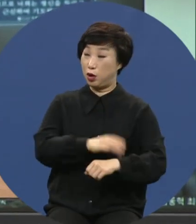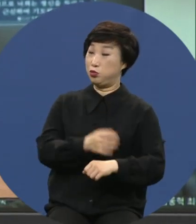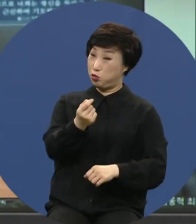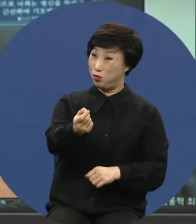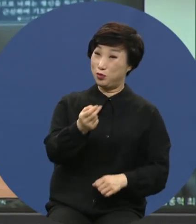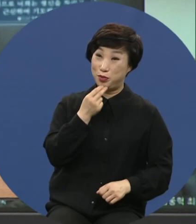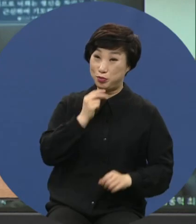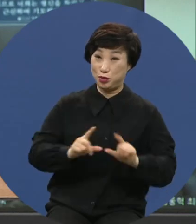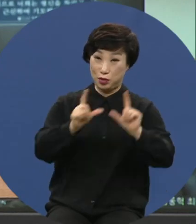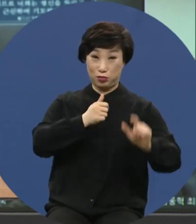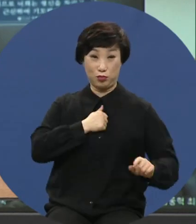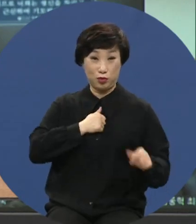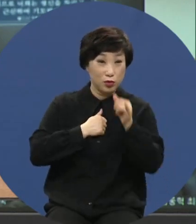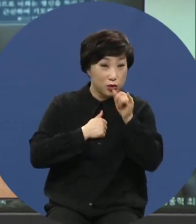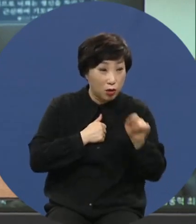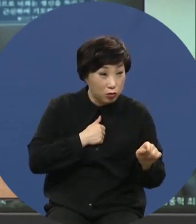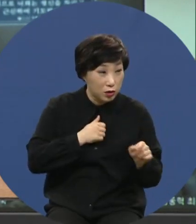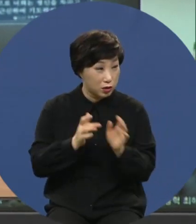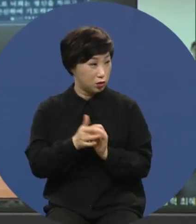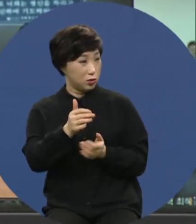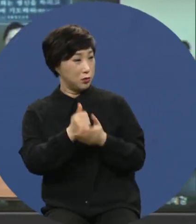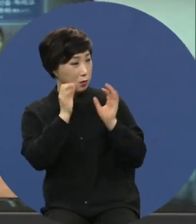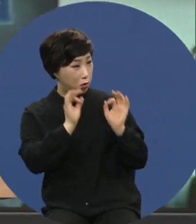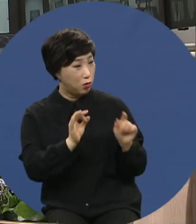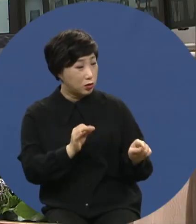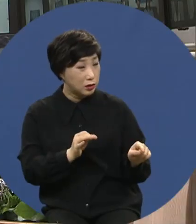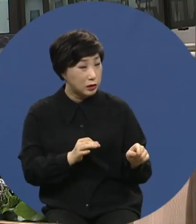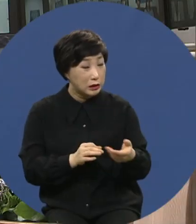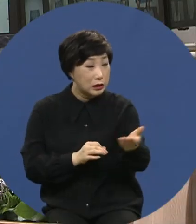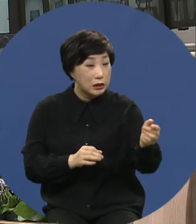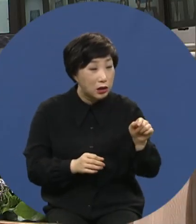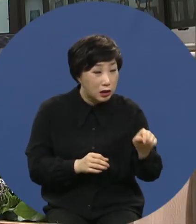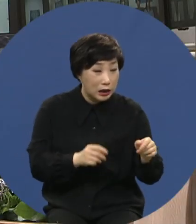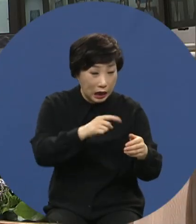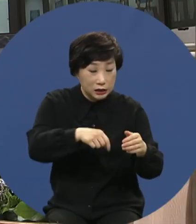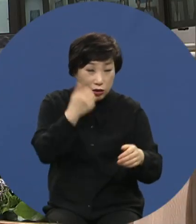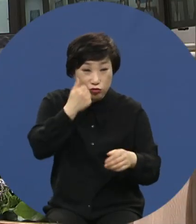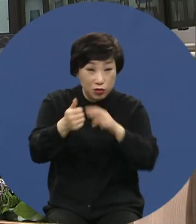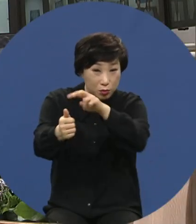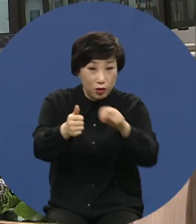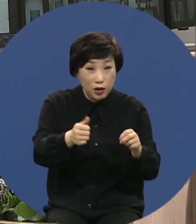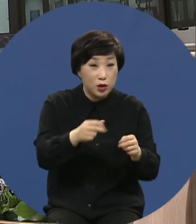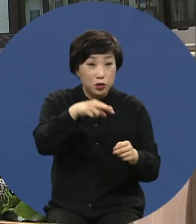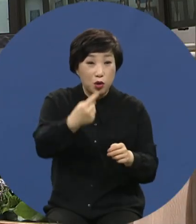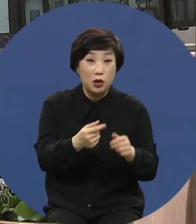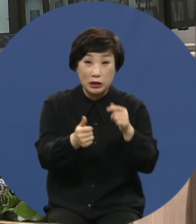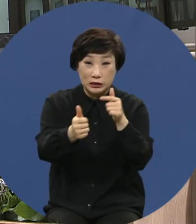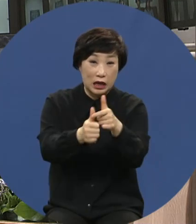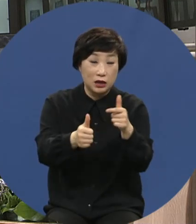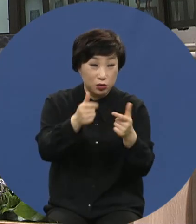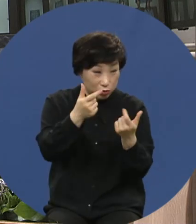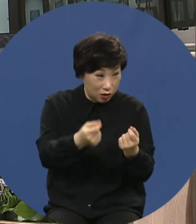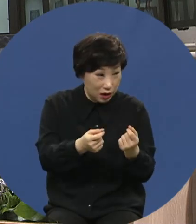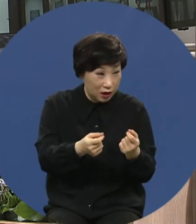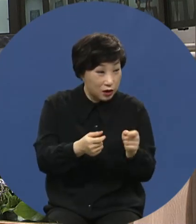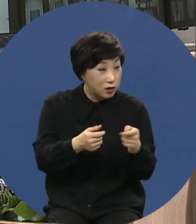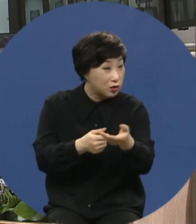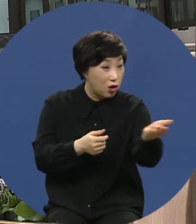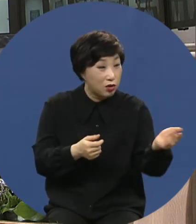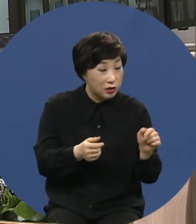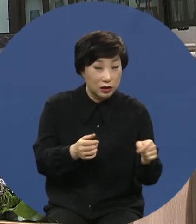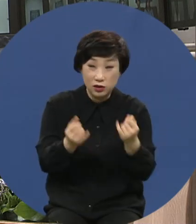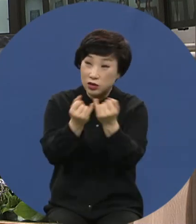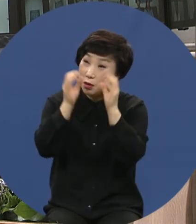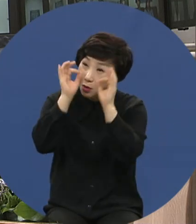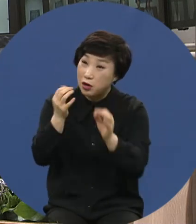없이 살았는데, 근데 예수님은 내 속에 미워만 해도 살인이야, 내 속에 여자를 보고